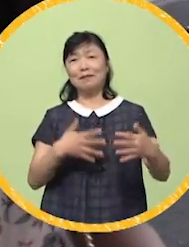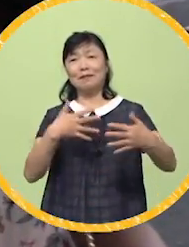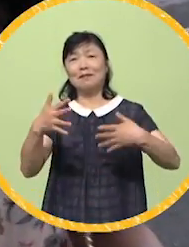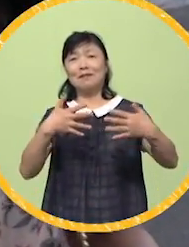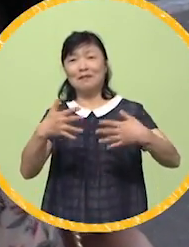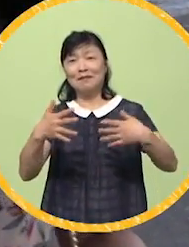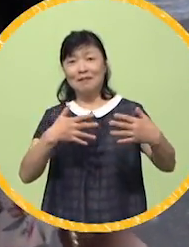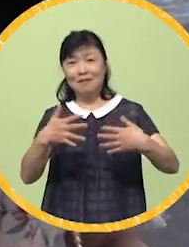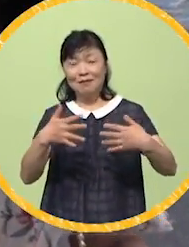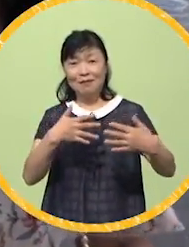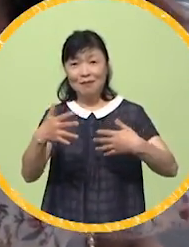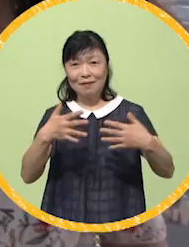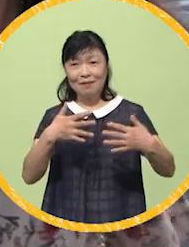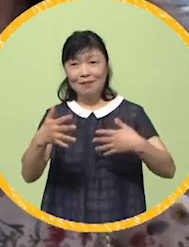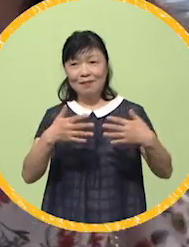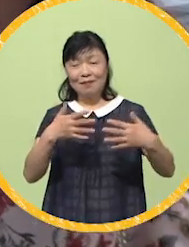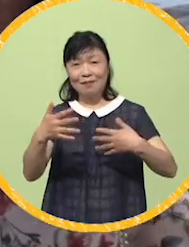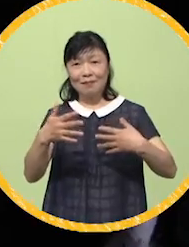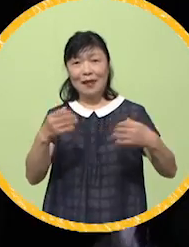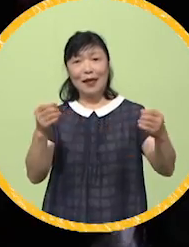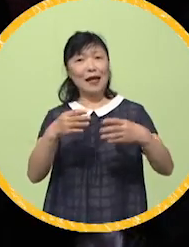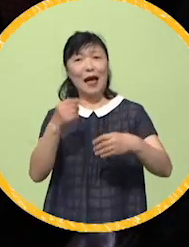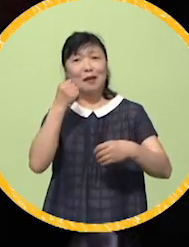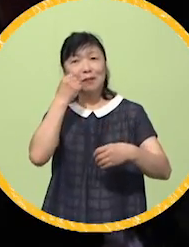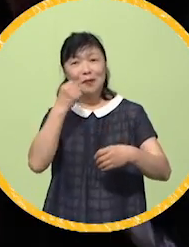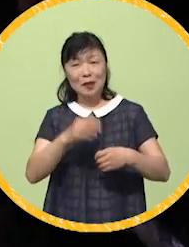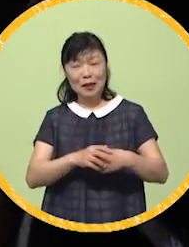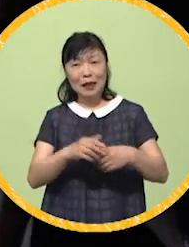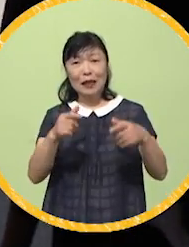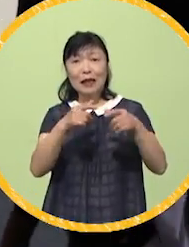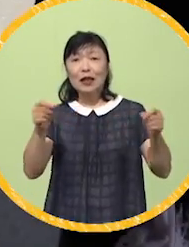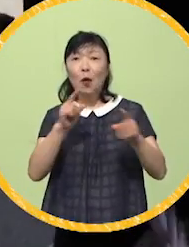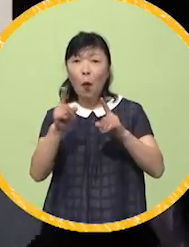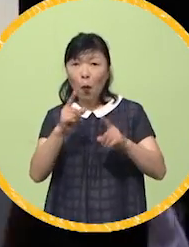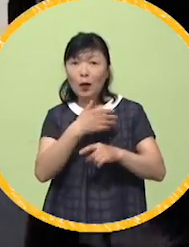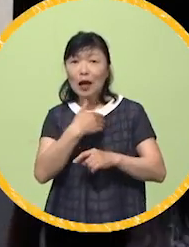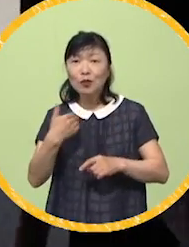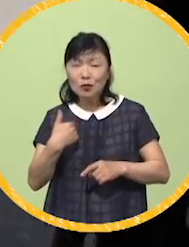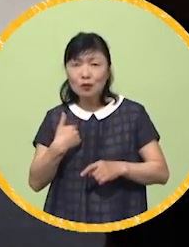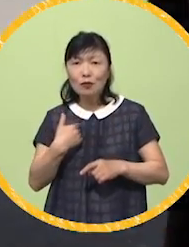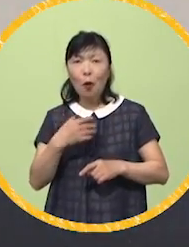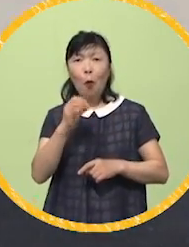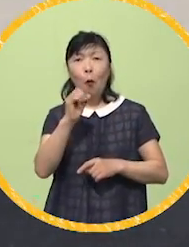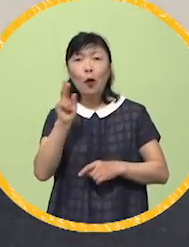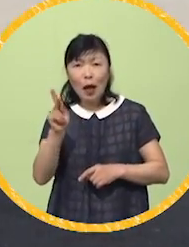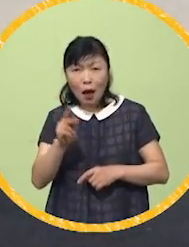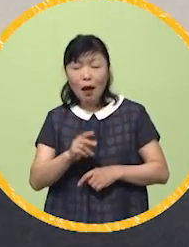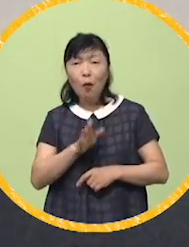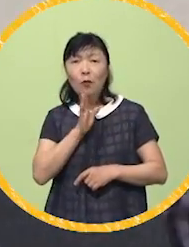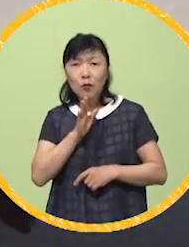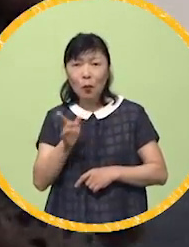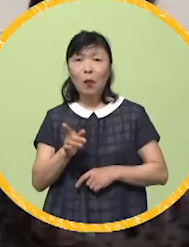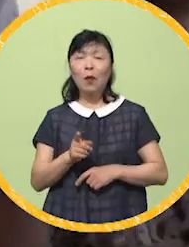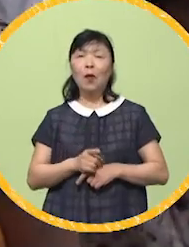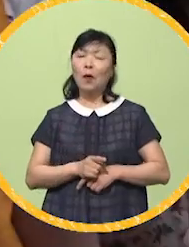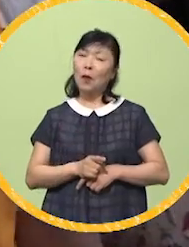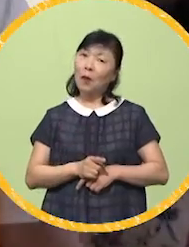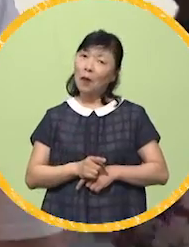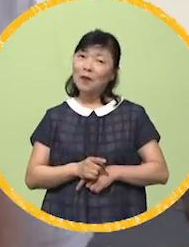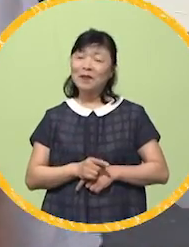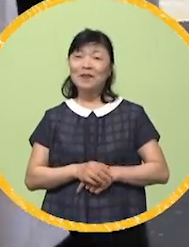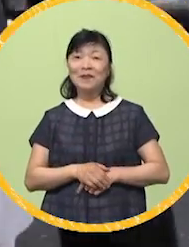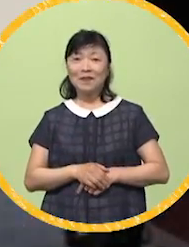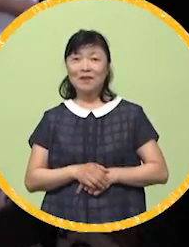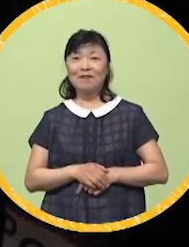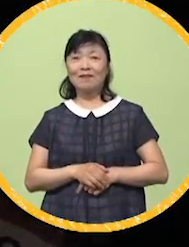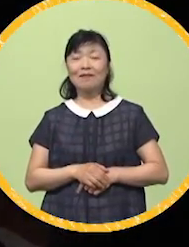TV。 会話できてる。 あっ、合ってる。日本語 OK。 あ、 あ、 OK、 あ、 OK、 日本語。 いや今 OK じゃない OK でし